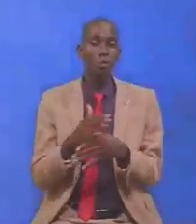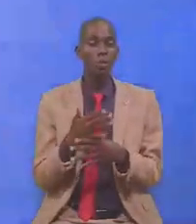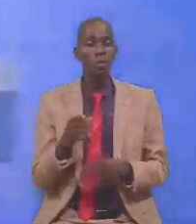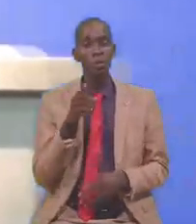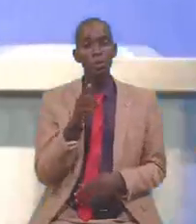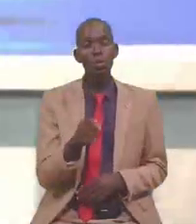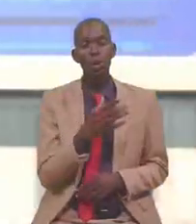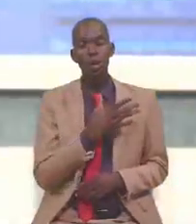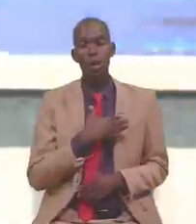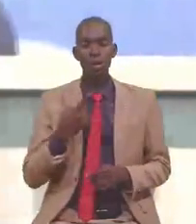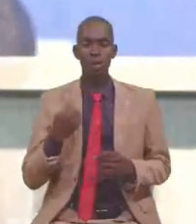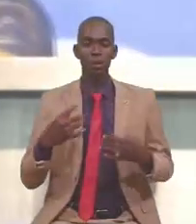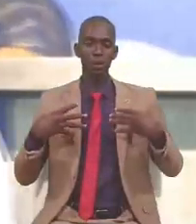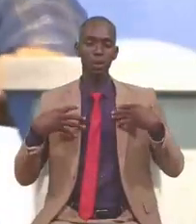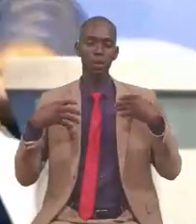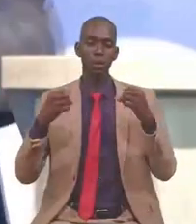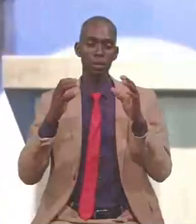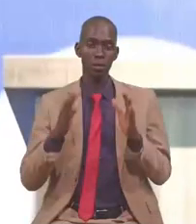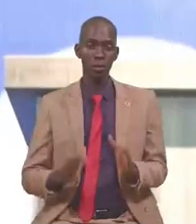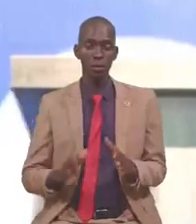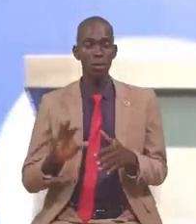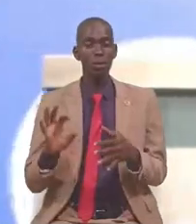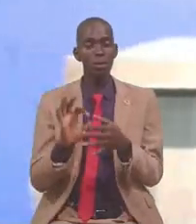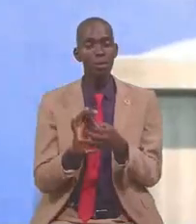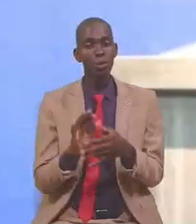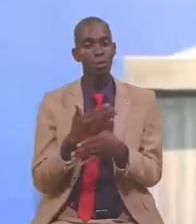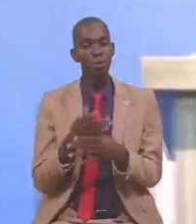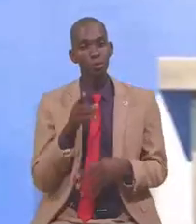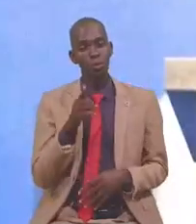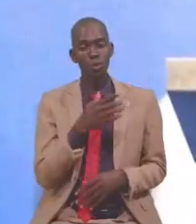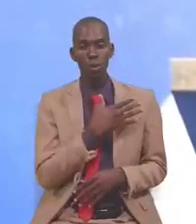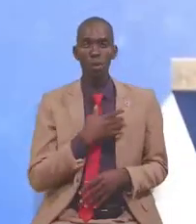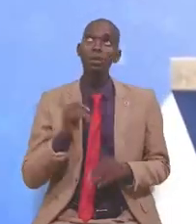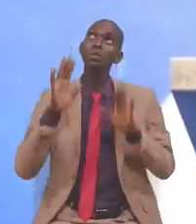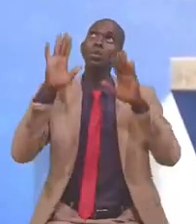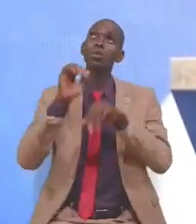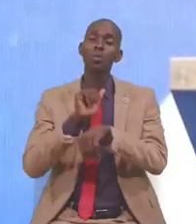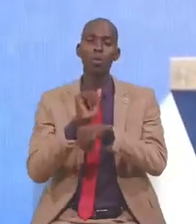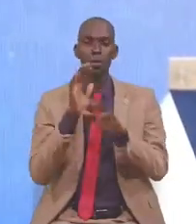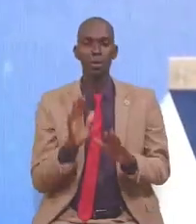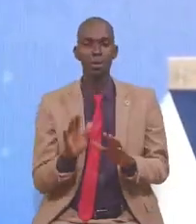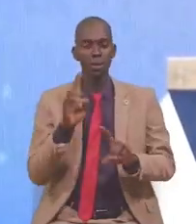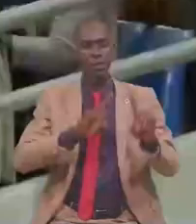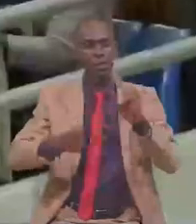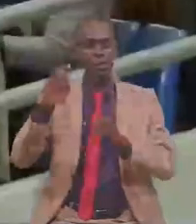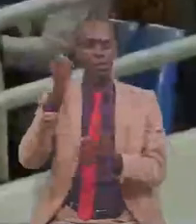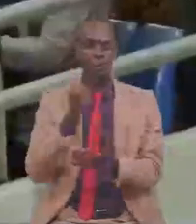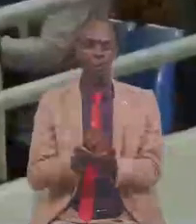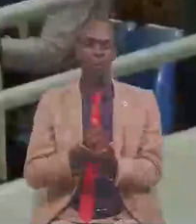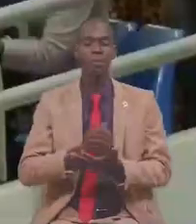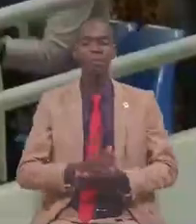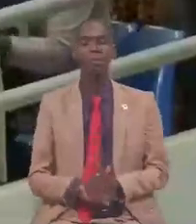le Guérisseur, la connexion entre vous et le Faiseur de miracles. Amen.